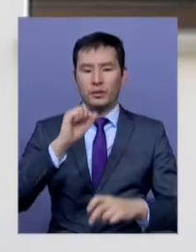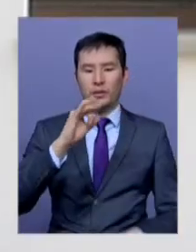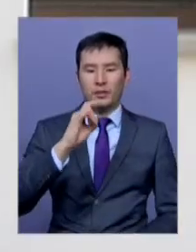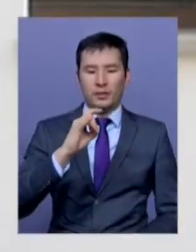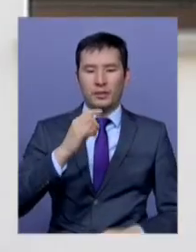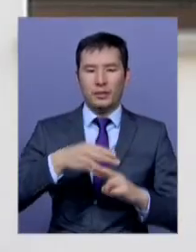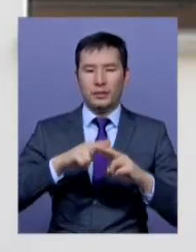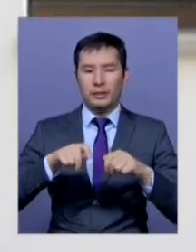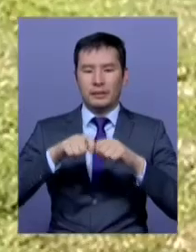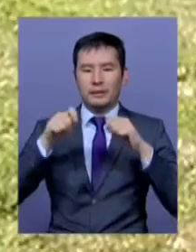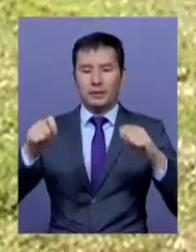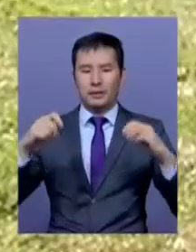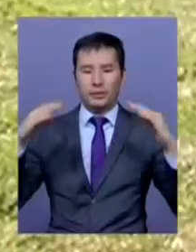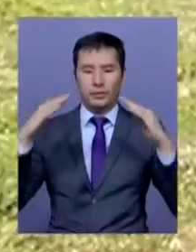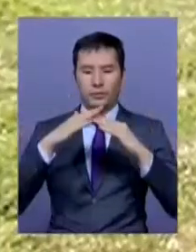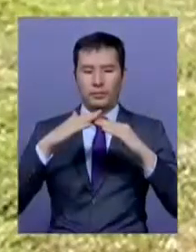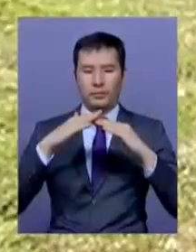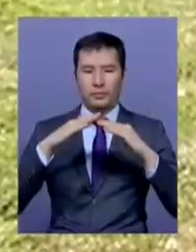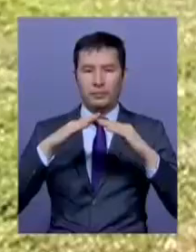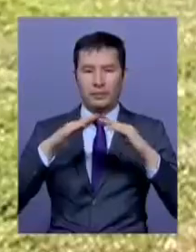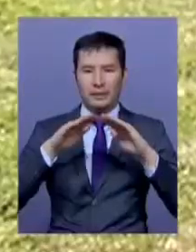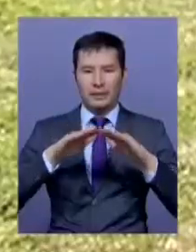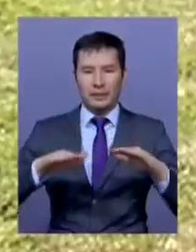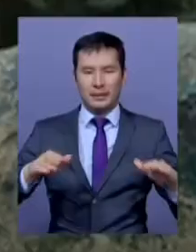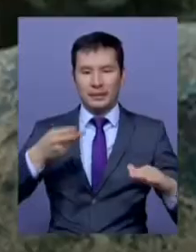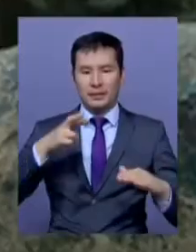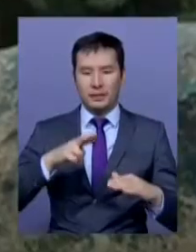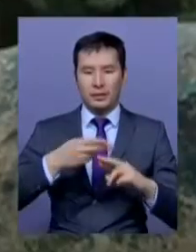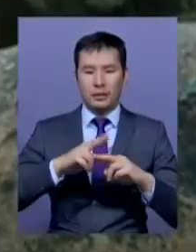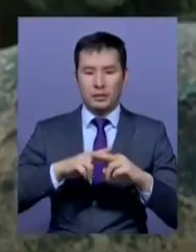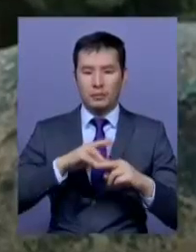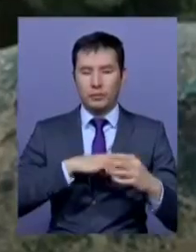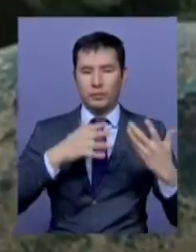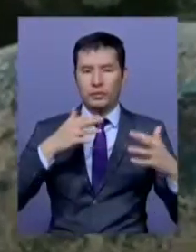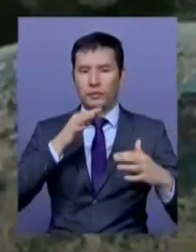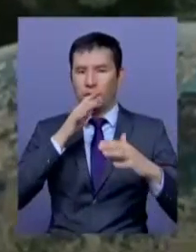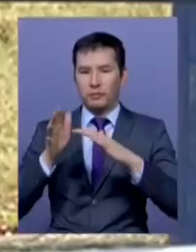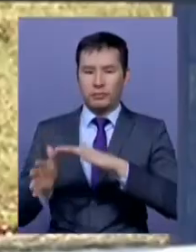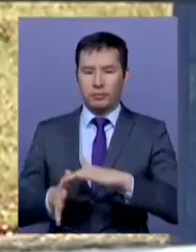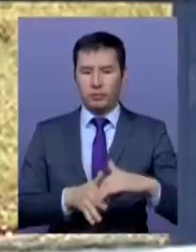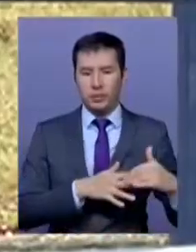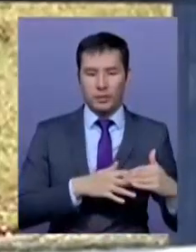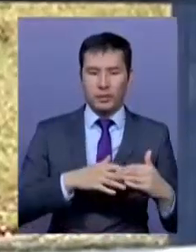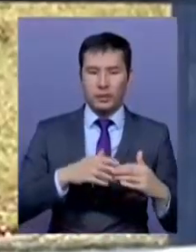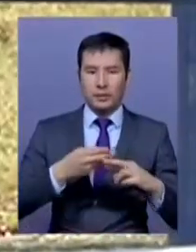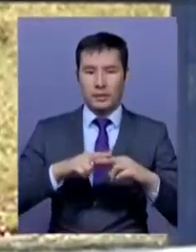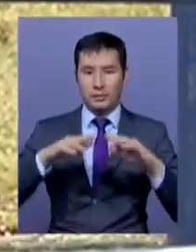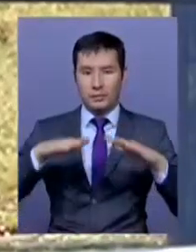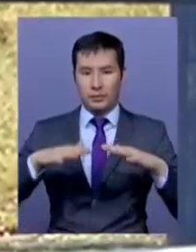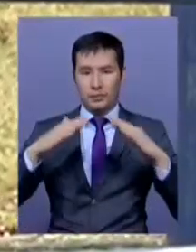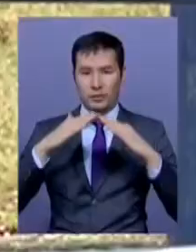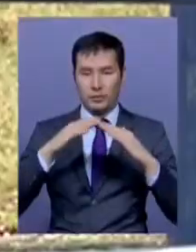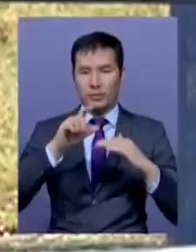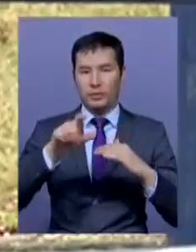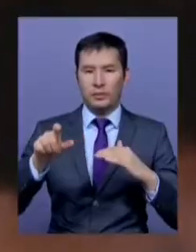бастауымен ашылған бұл мекеменің ата-анасыз балаларға пана болып келе жатқанына 25 жылдың жүзі болған. Мұндағы жеткіншектерді бауырына